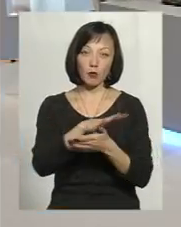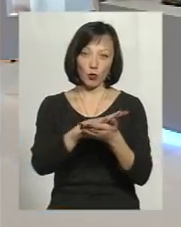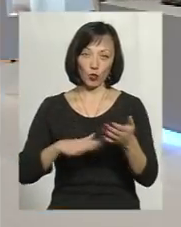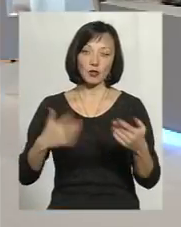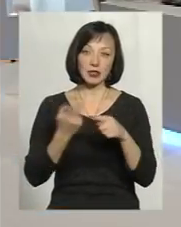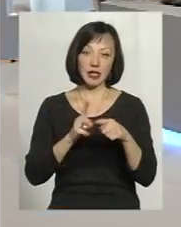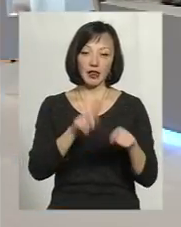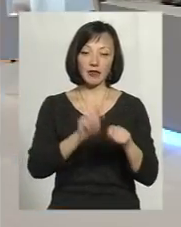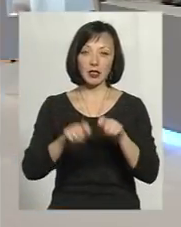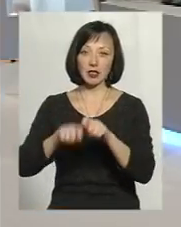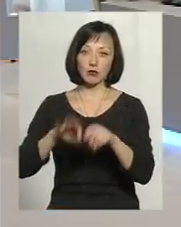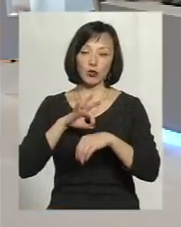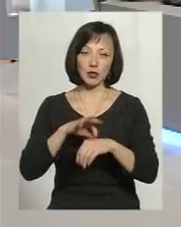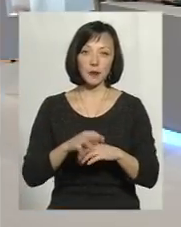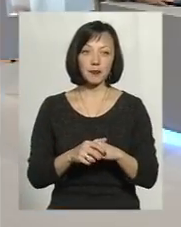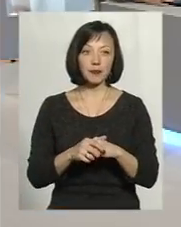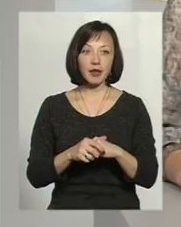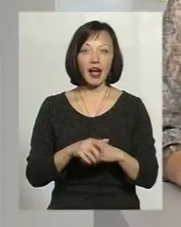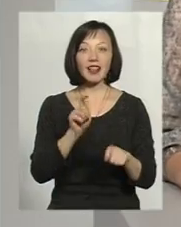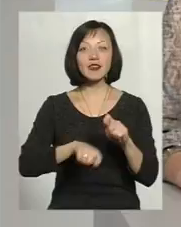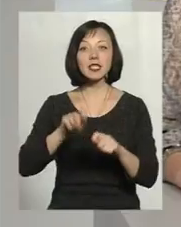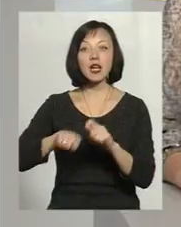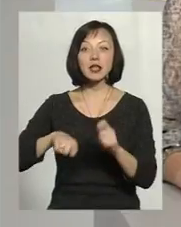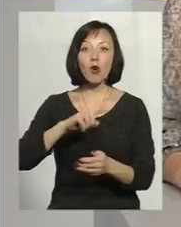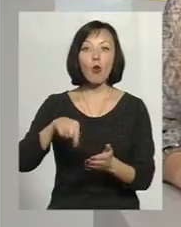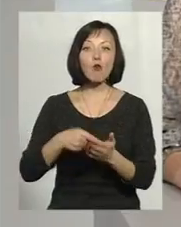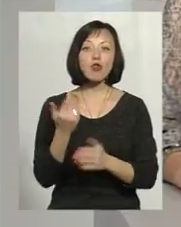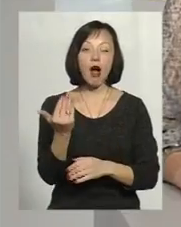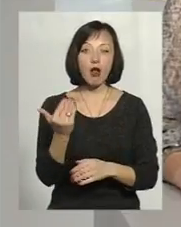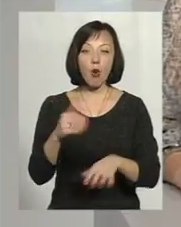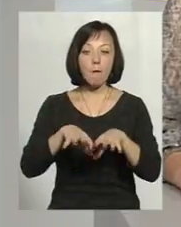продовжуємо інвентаризацію проводити. Інвентаризація комунального майна. Чи